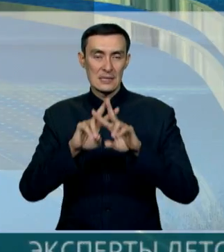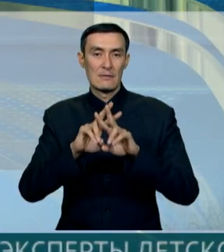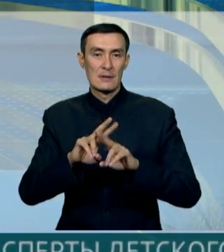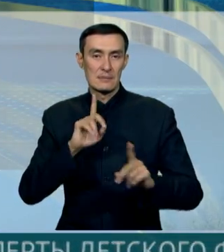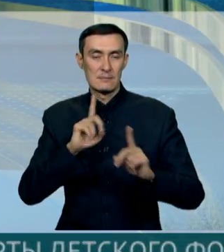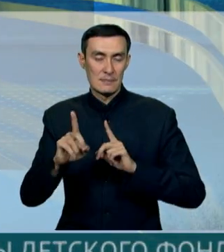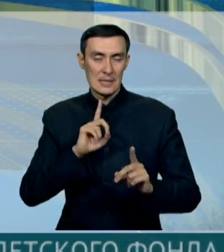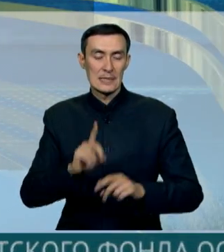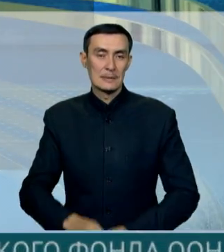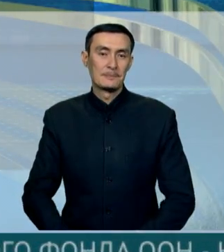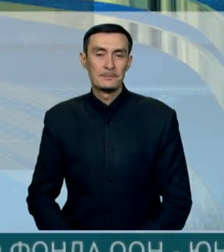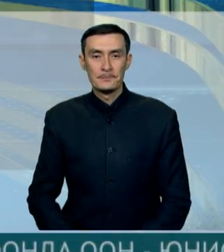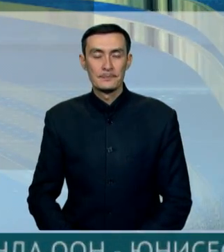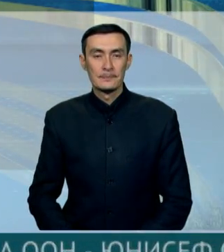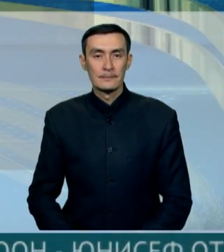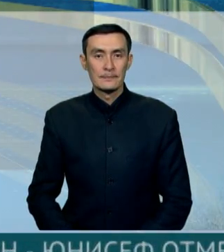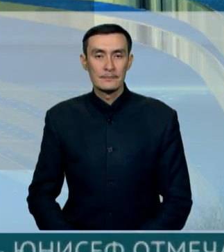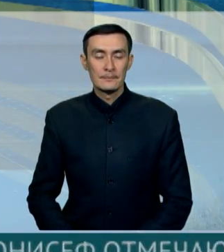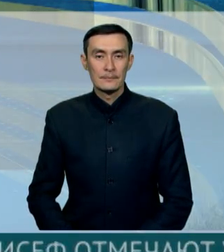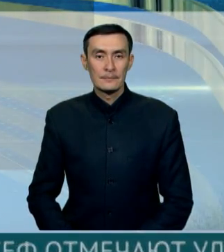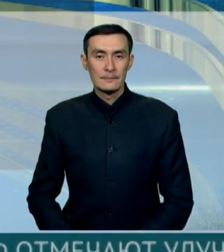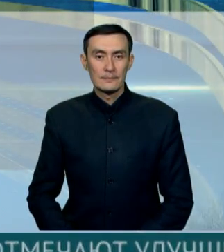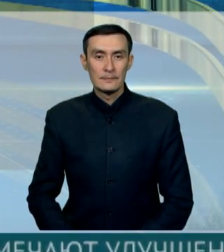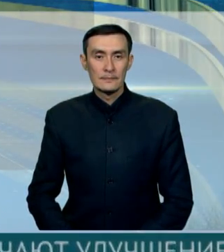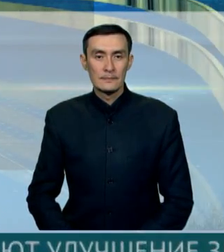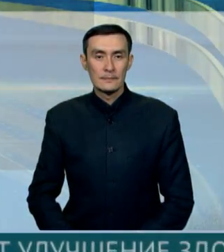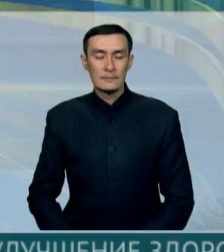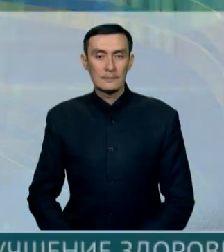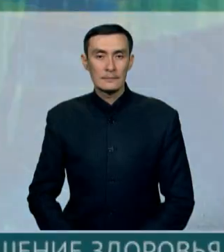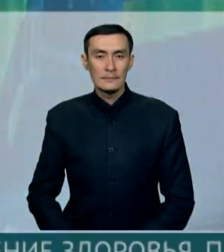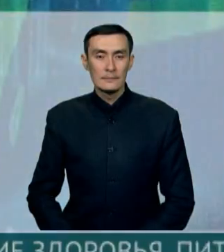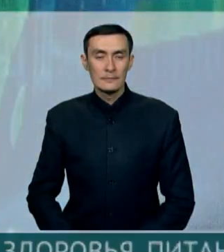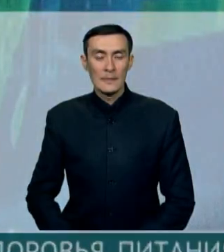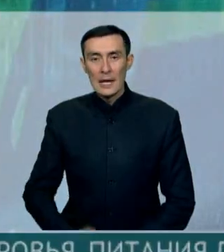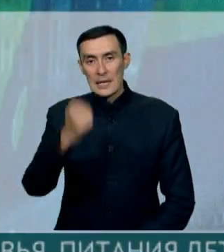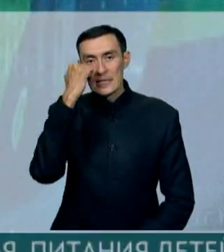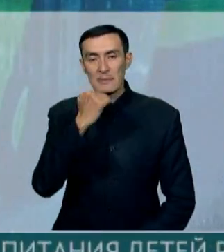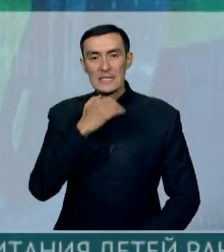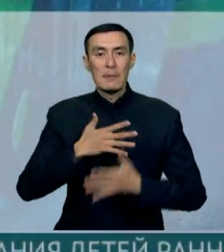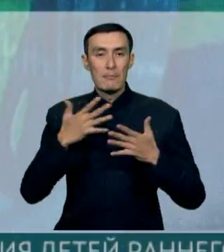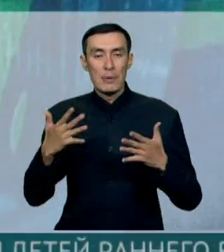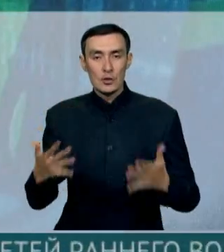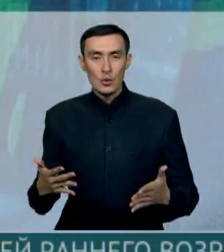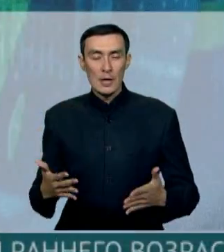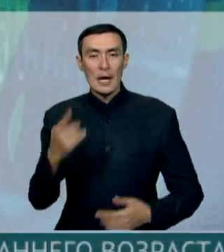процесса. Салтанат, такие новости на данный момент. Спасибо большое,